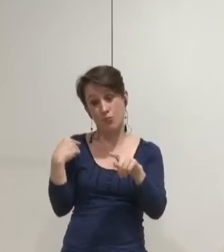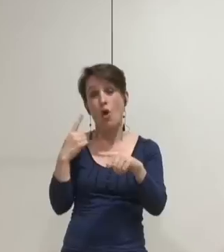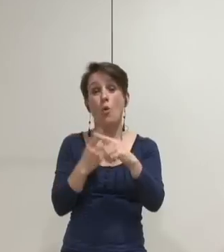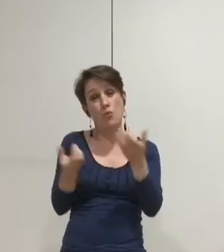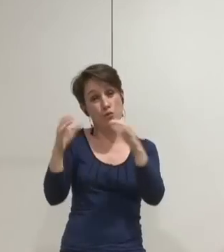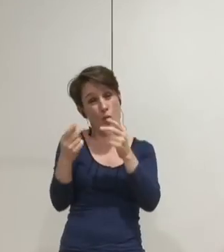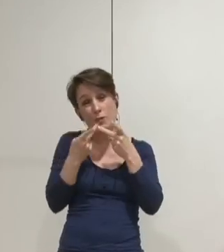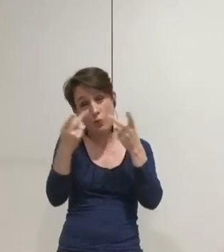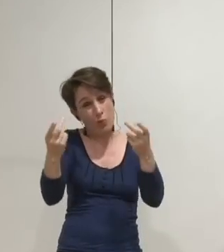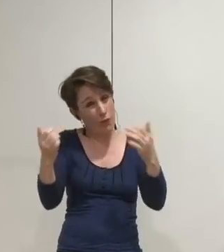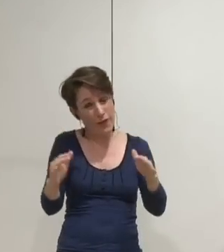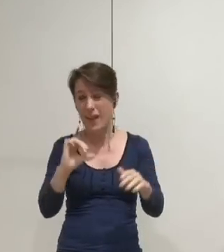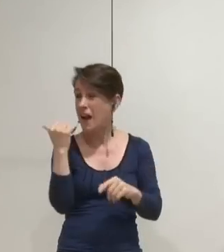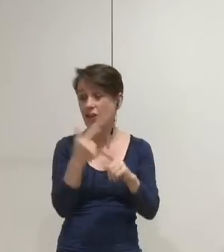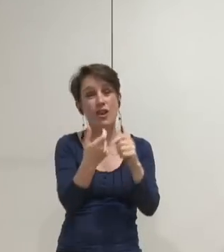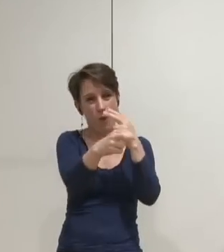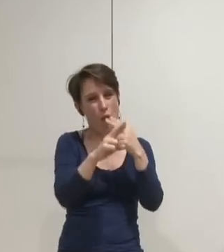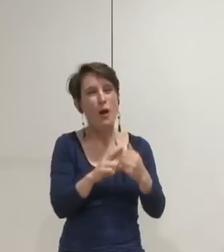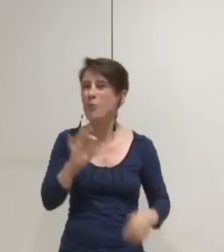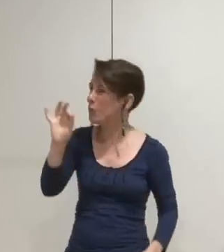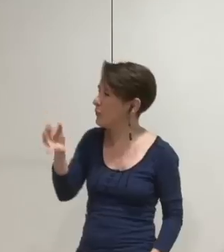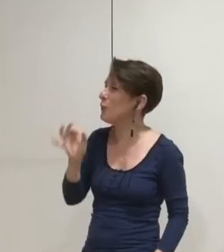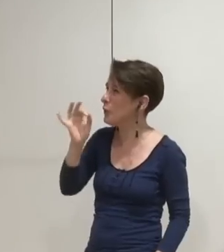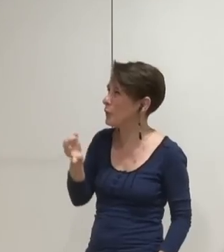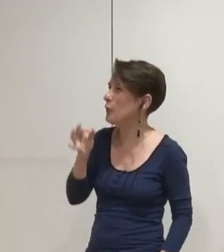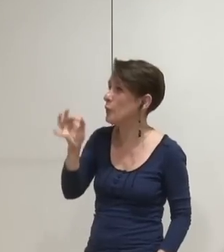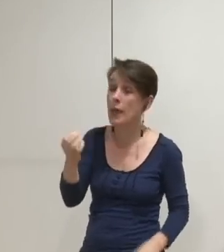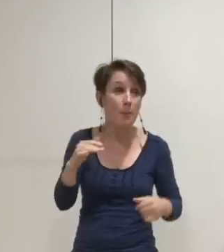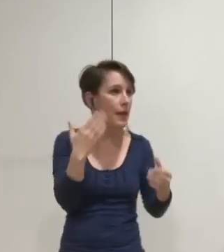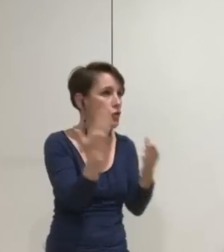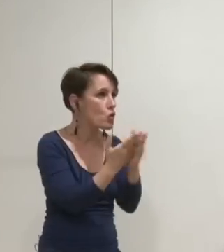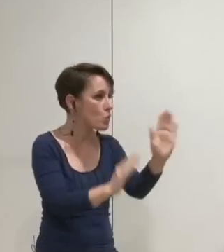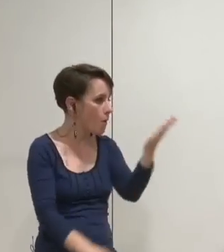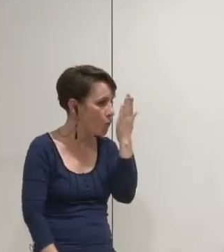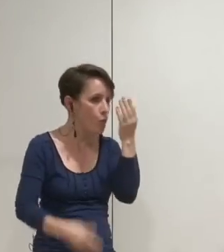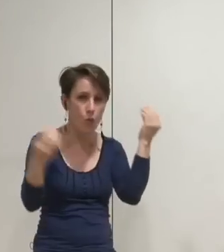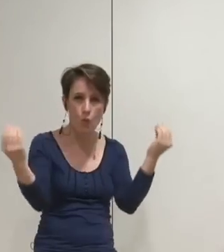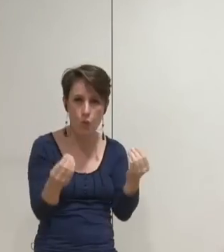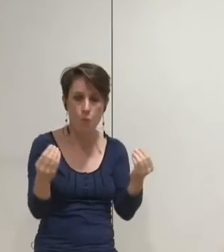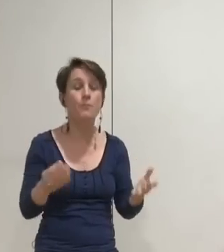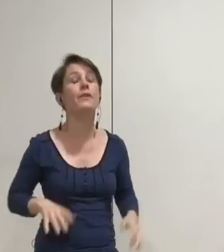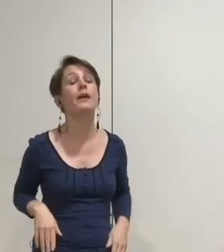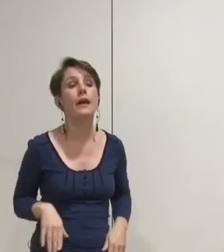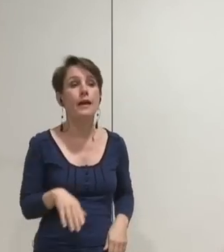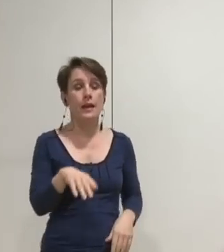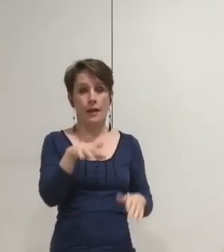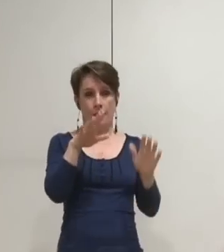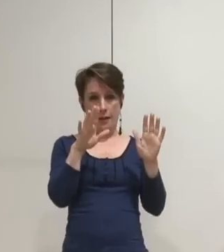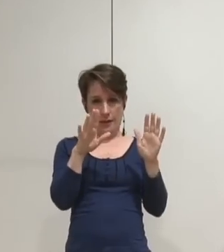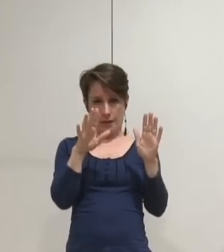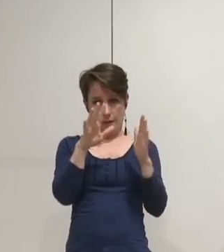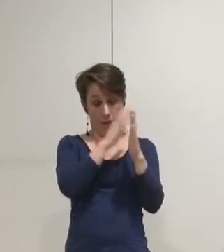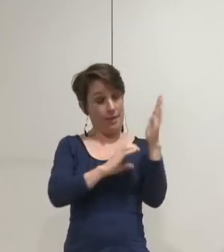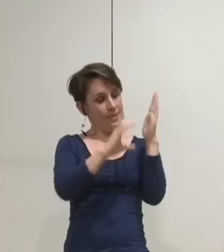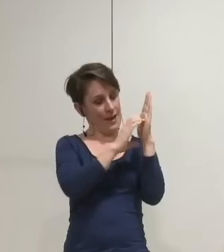répondu euh positivement et je n'ai toujours pas le document il est indiqué dans la délibération que